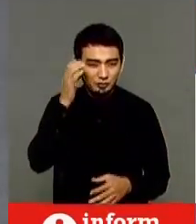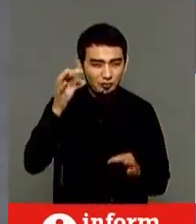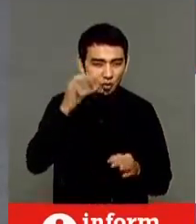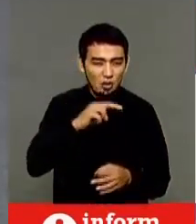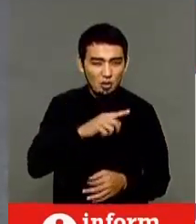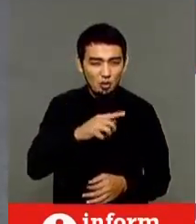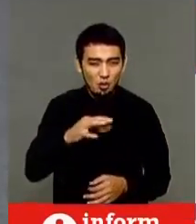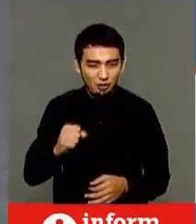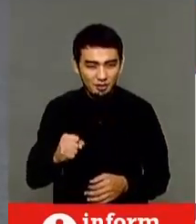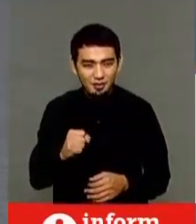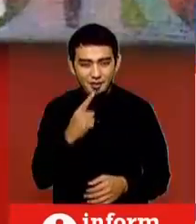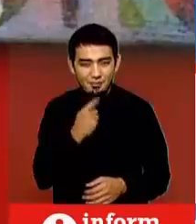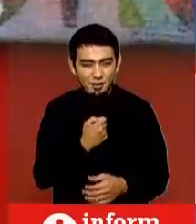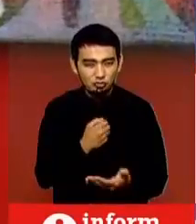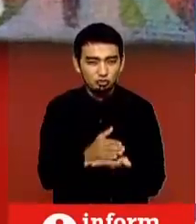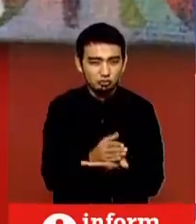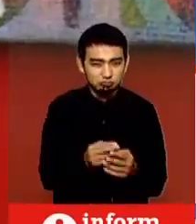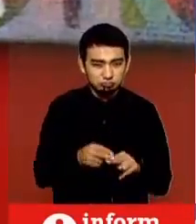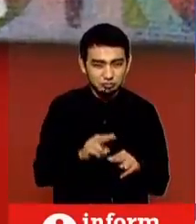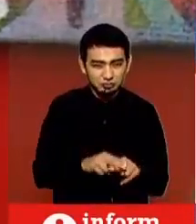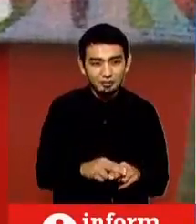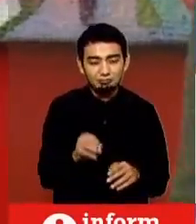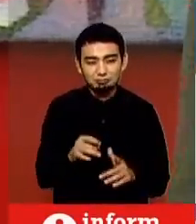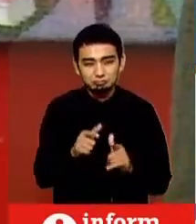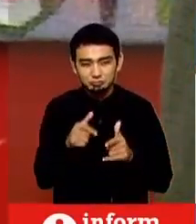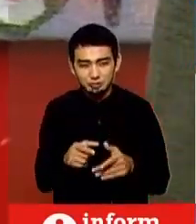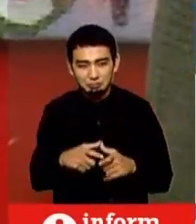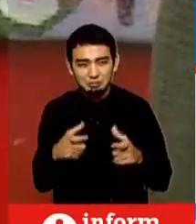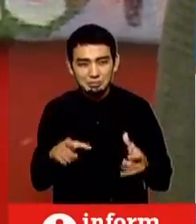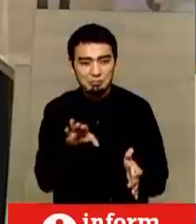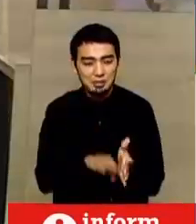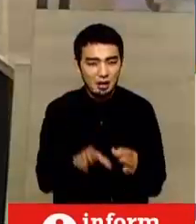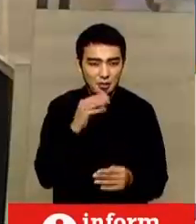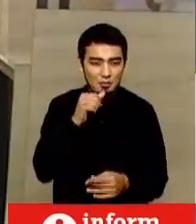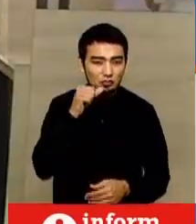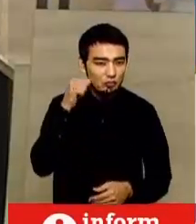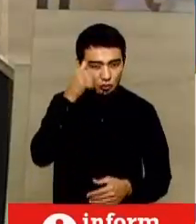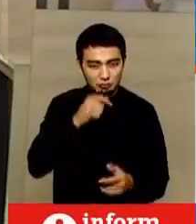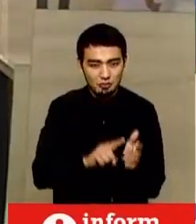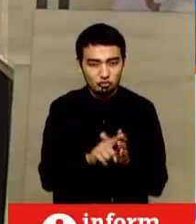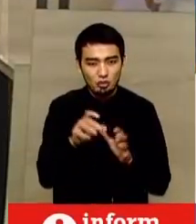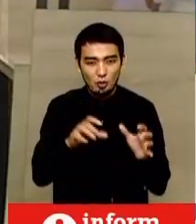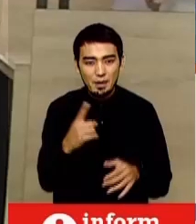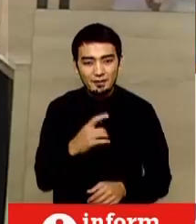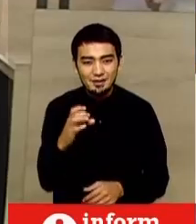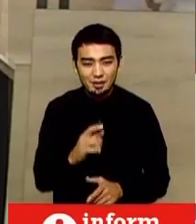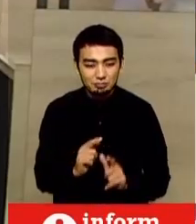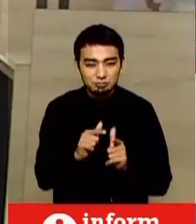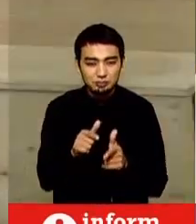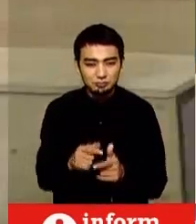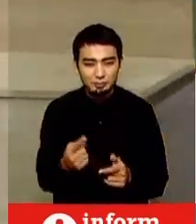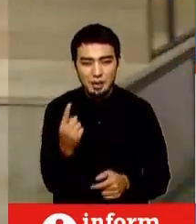для отслуживших в армии в Минобороне начали внедрять в прошлом году. И 1 сентября приступили к обучению